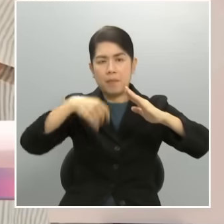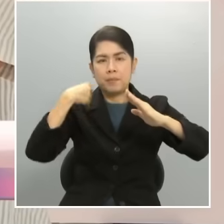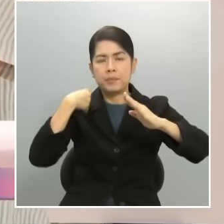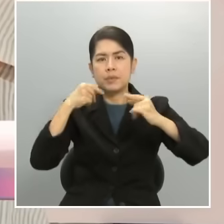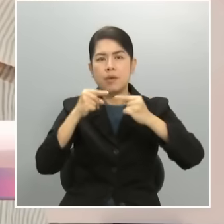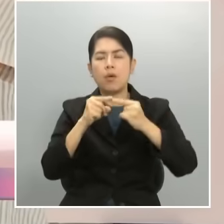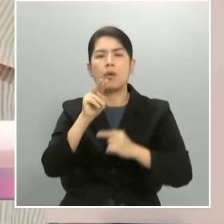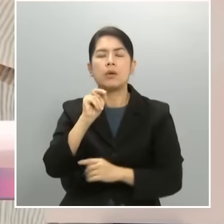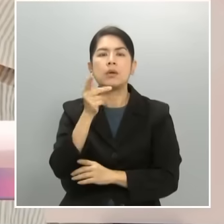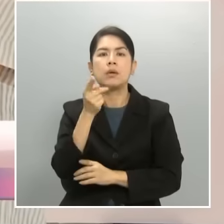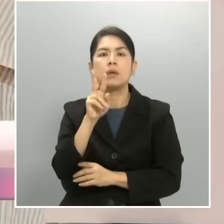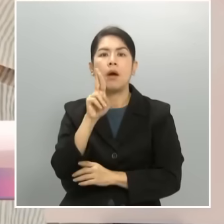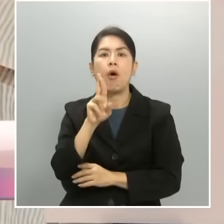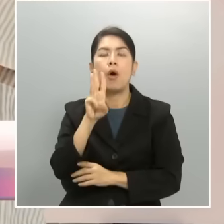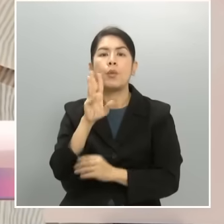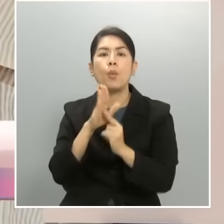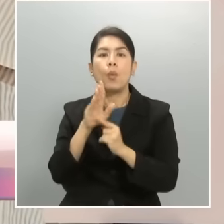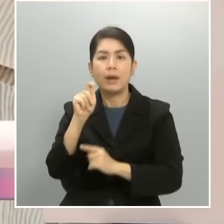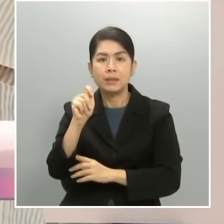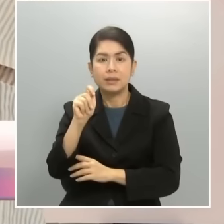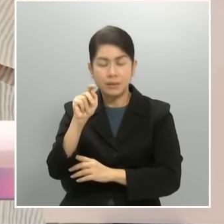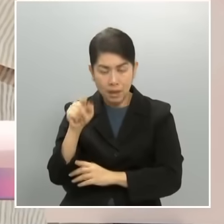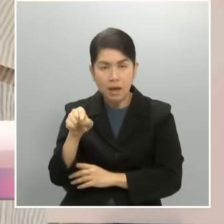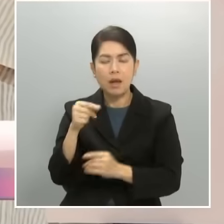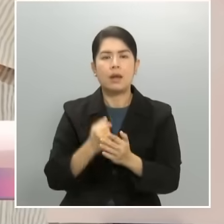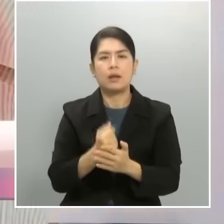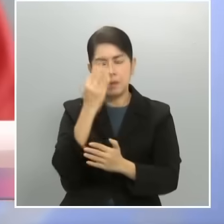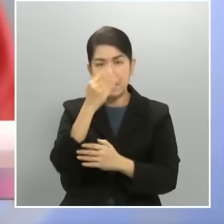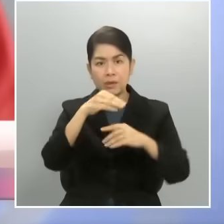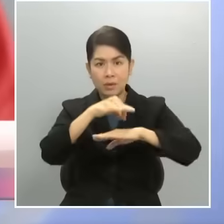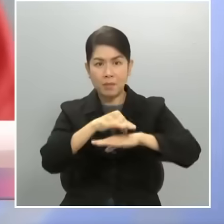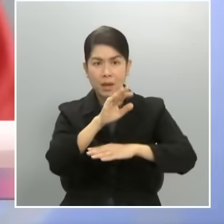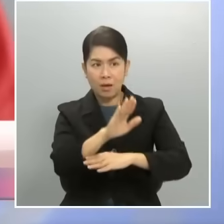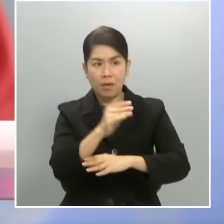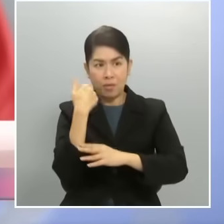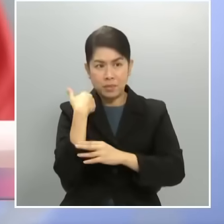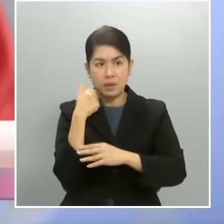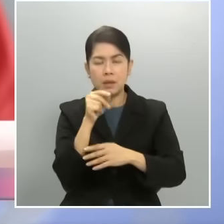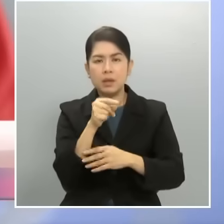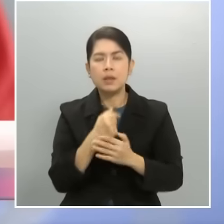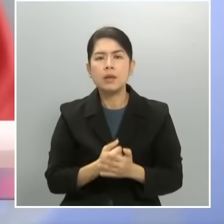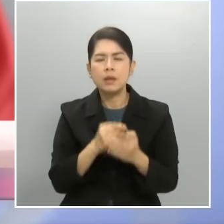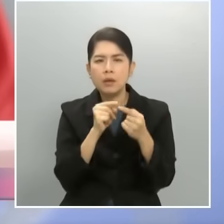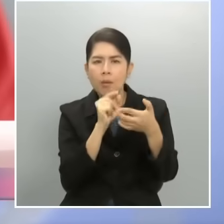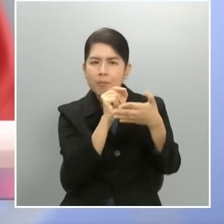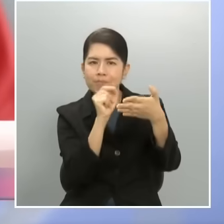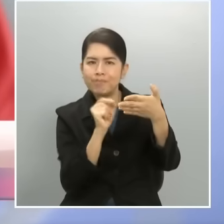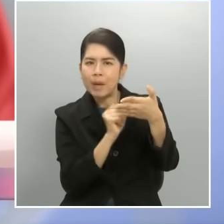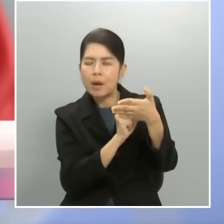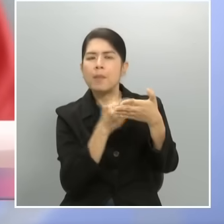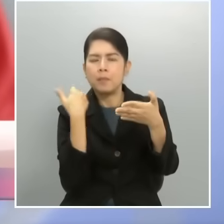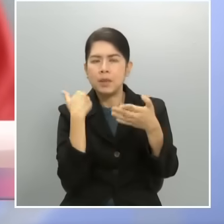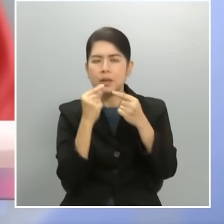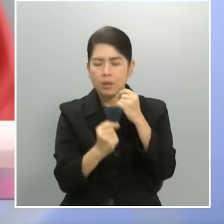นี่ยังไม่เสร็จไอ้ตรงตำแหน่งนั้นน่ะเป็นตำแหน่งที่นักลงจันทร์หรือพระจันทร์ราชาเนี่ยมาสลักต่อเมื่อประมาณพ.ศ